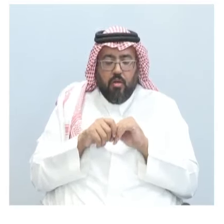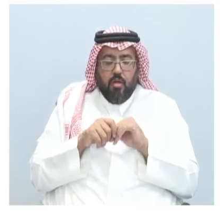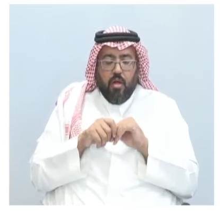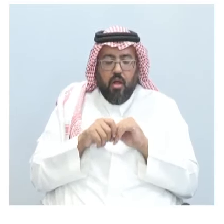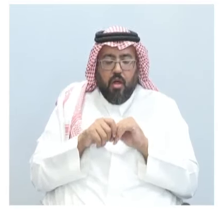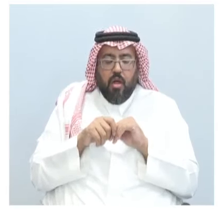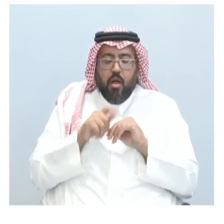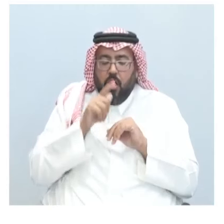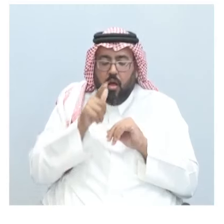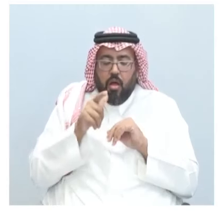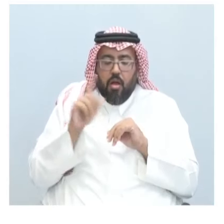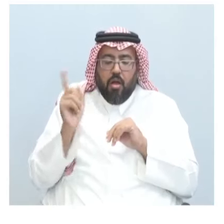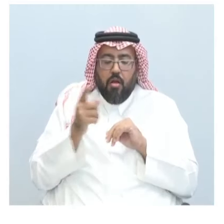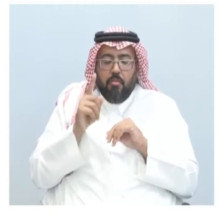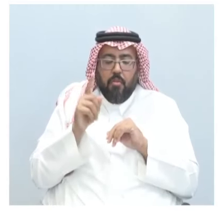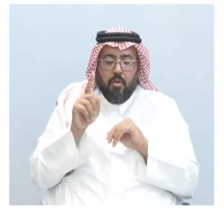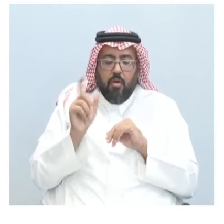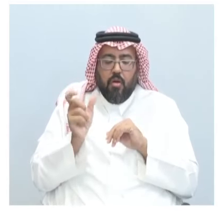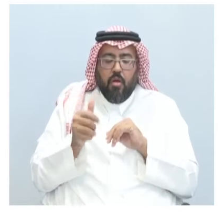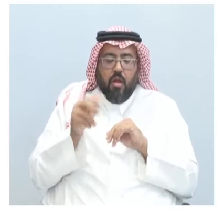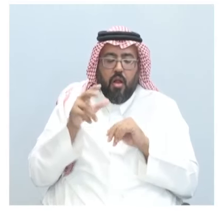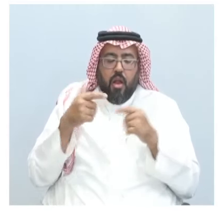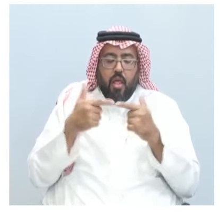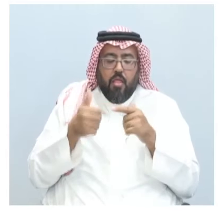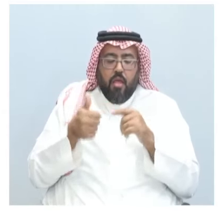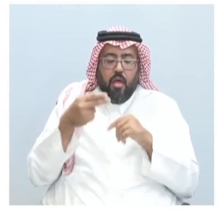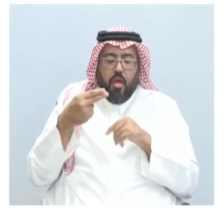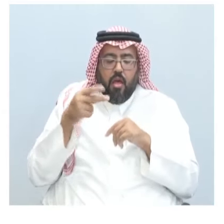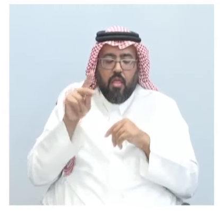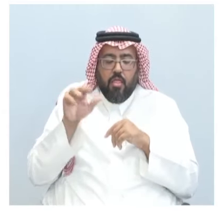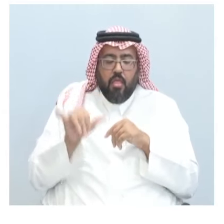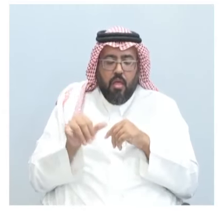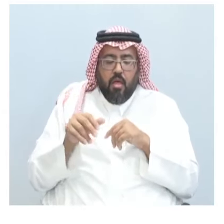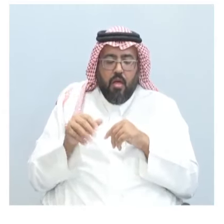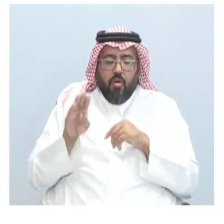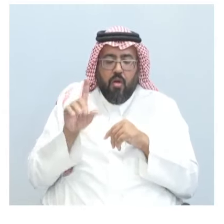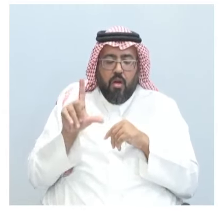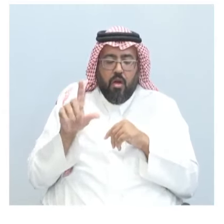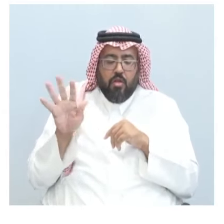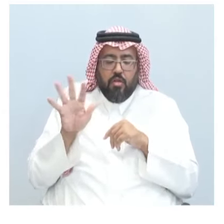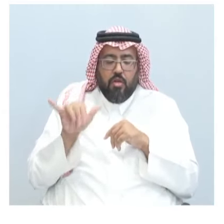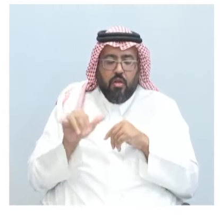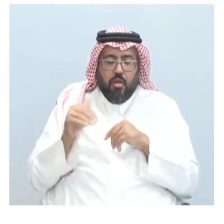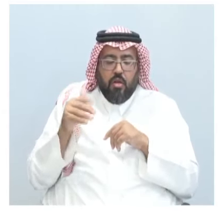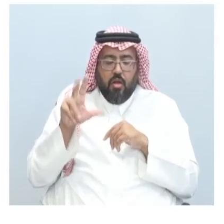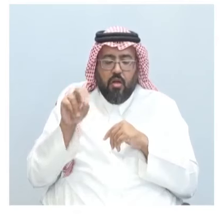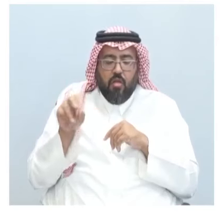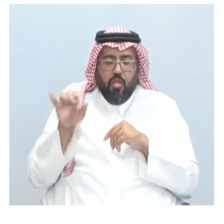عليهما السلام قال ربنا الذي اعطى كل شيء خلقه ثم